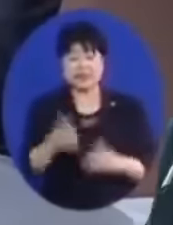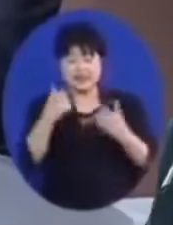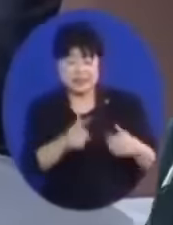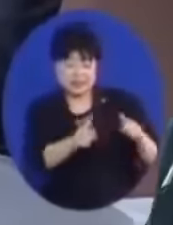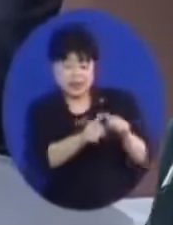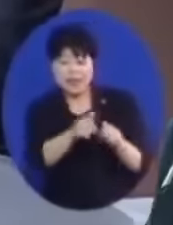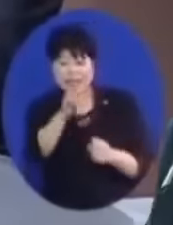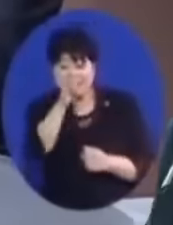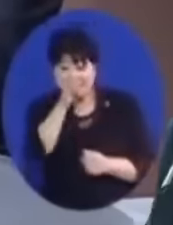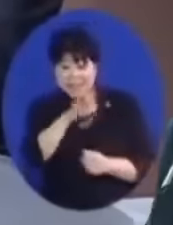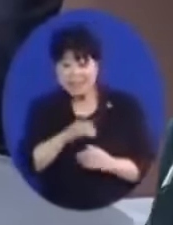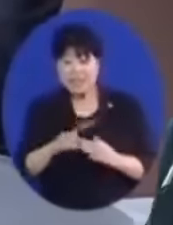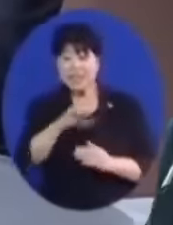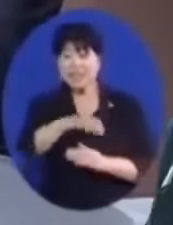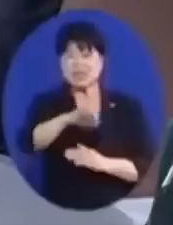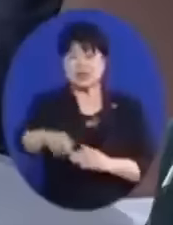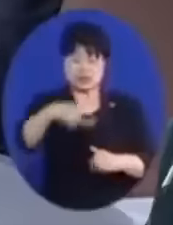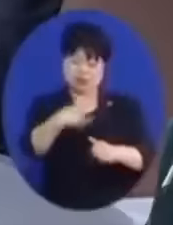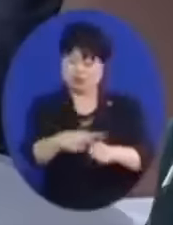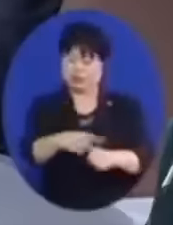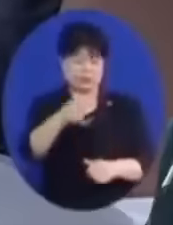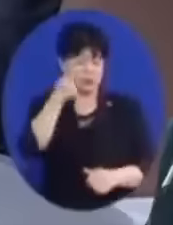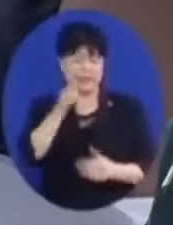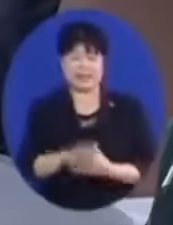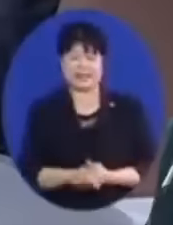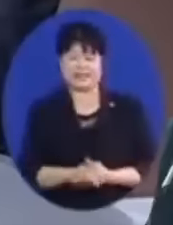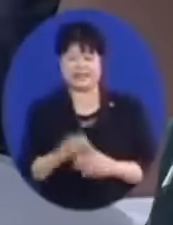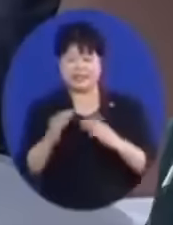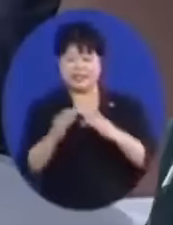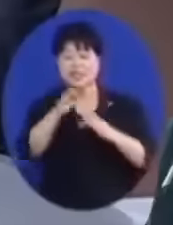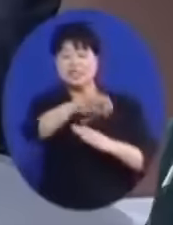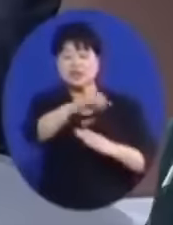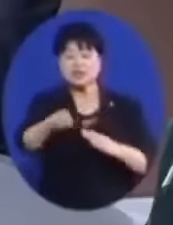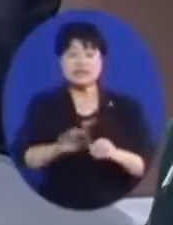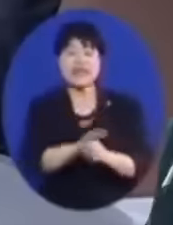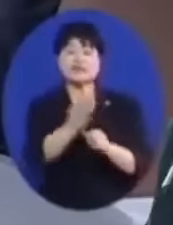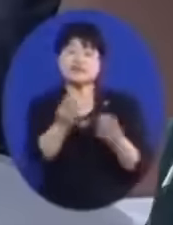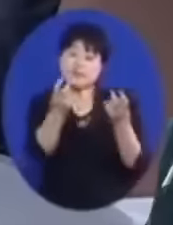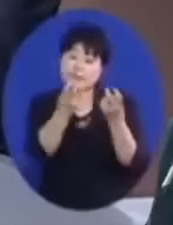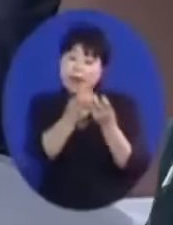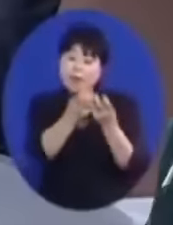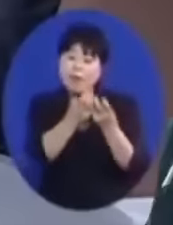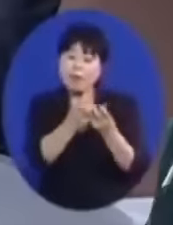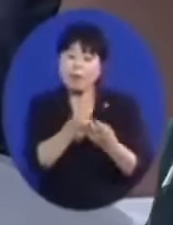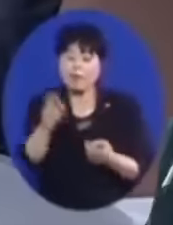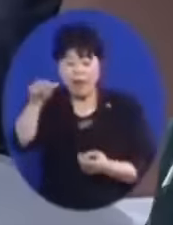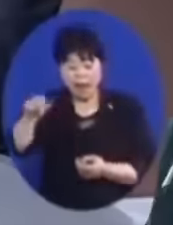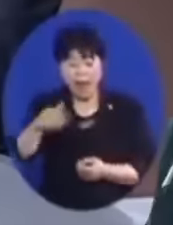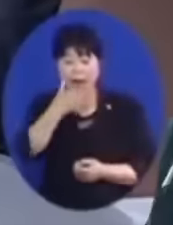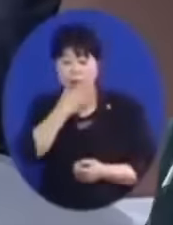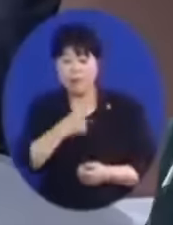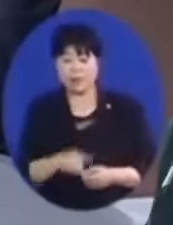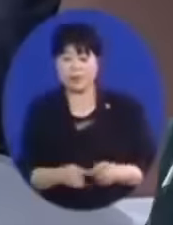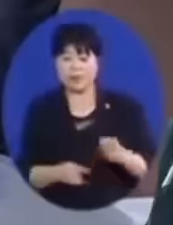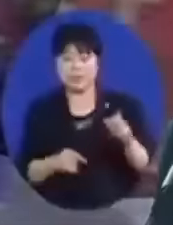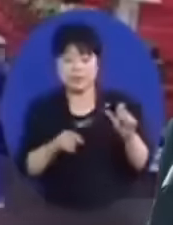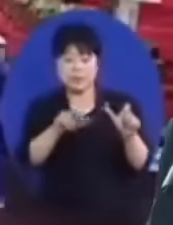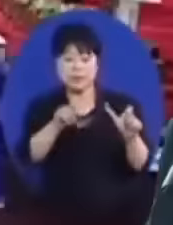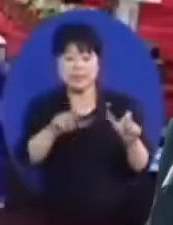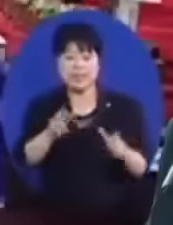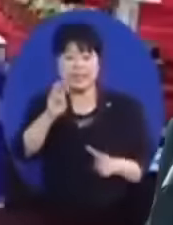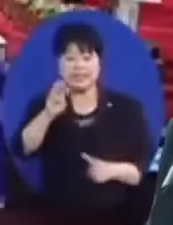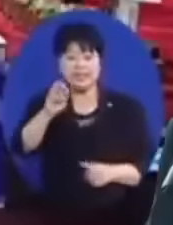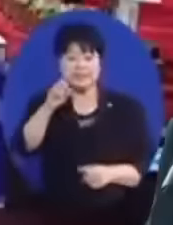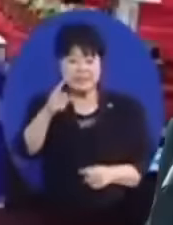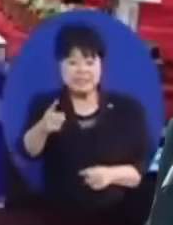곁에 있는데 이웃을 무시하고 살 수 없는 것입니다. 이웃을 어떻게 사랑할 것이죠? 마가복음 12장 31절에 둘째는 이것이니